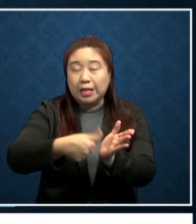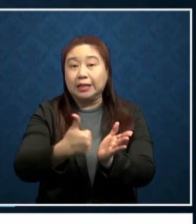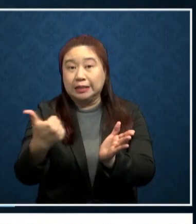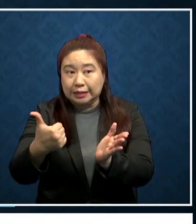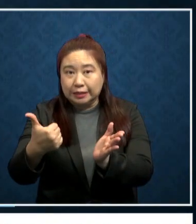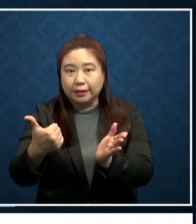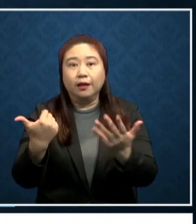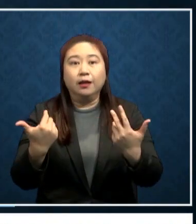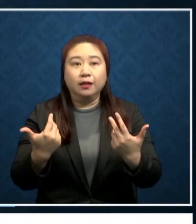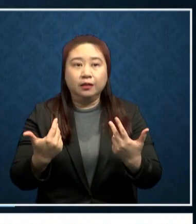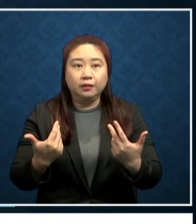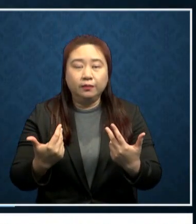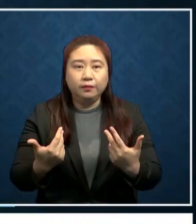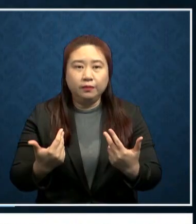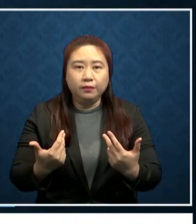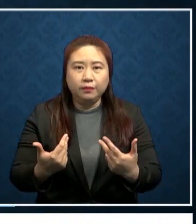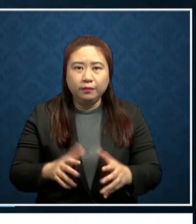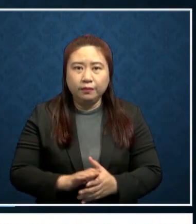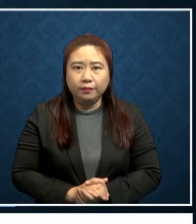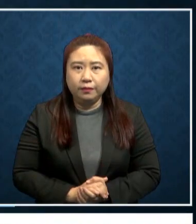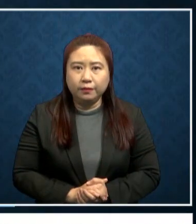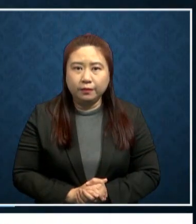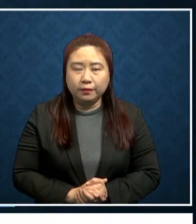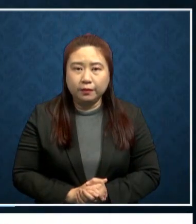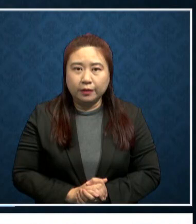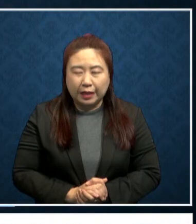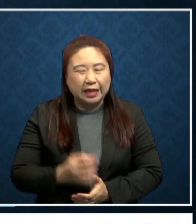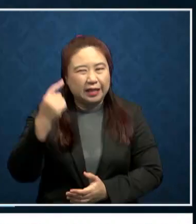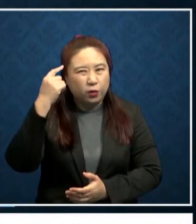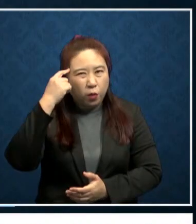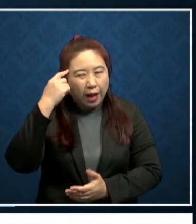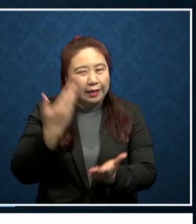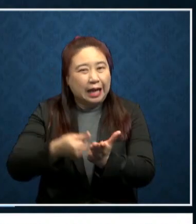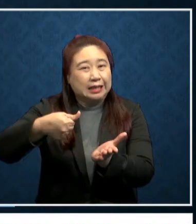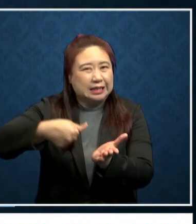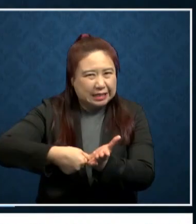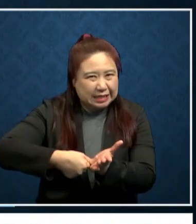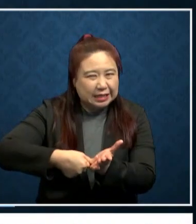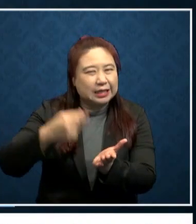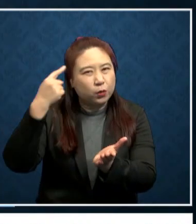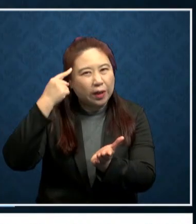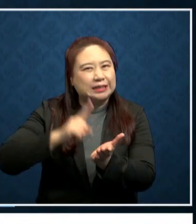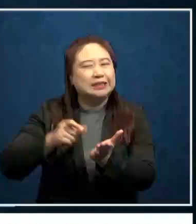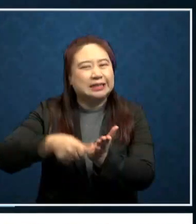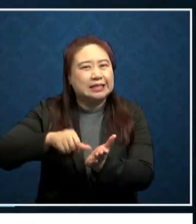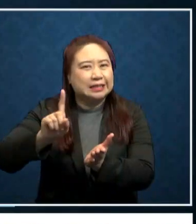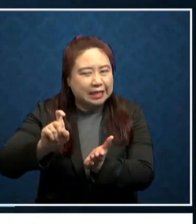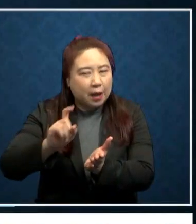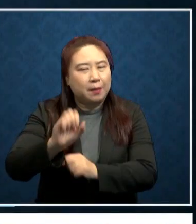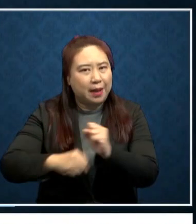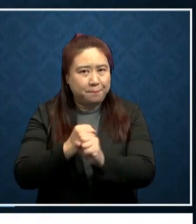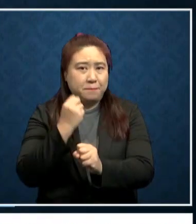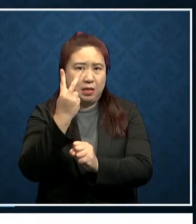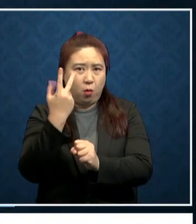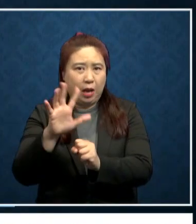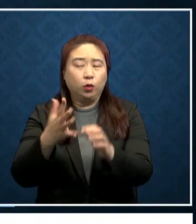ตั้งค่าตั้งหนี้สงสัยจะสูญนะครับไว้ทั้ง 2ปีแล้วนะครับวันนี้ก็อยากให้ทางกอง